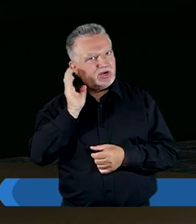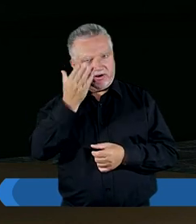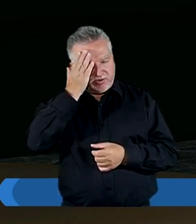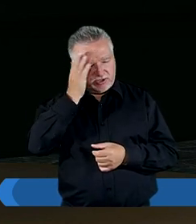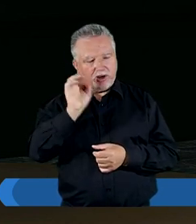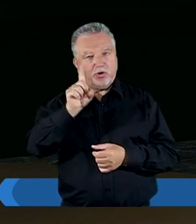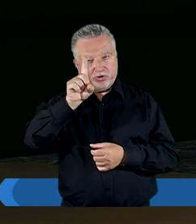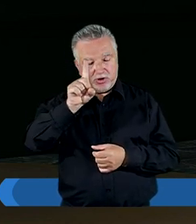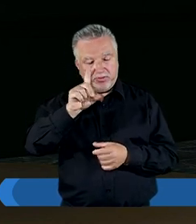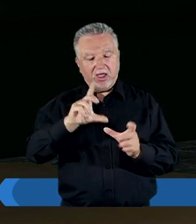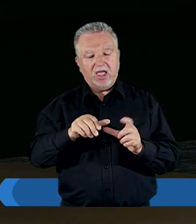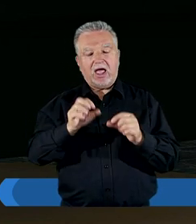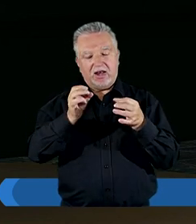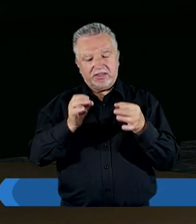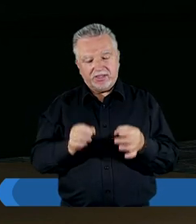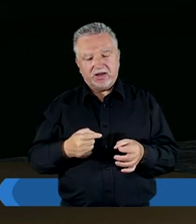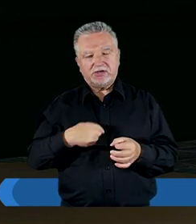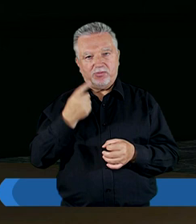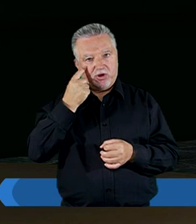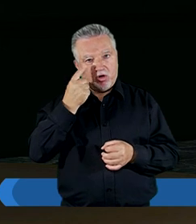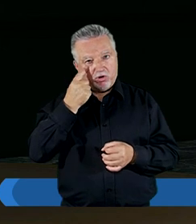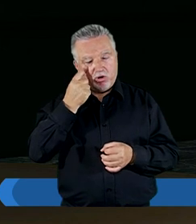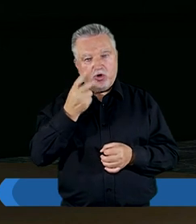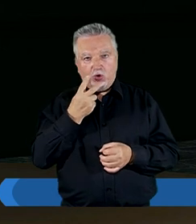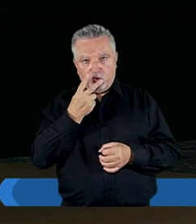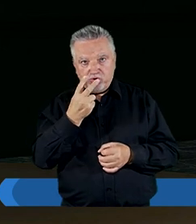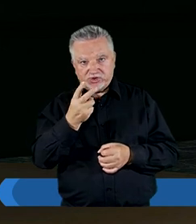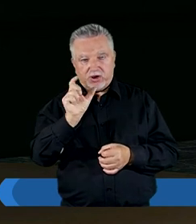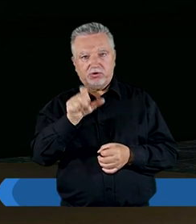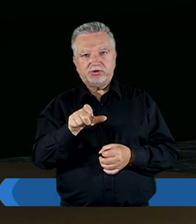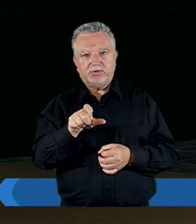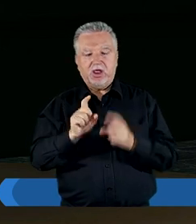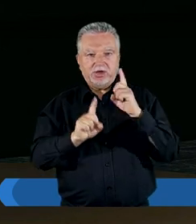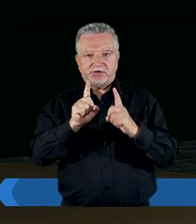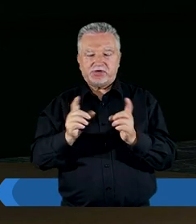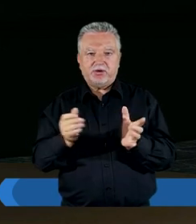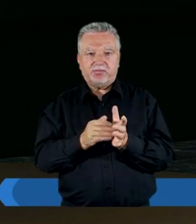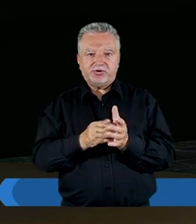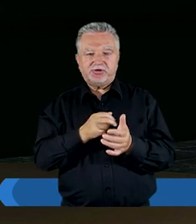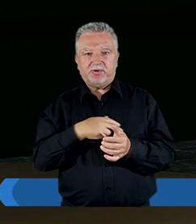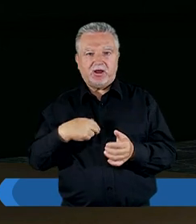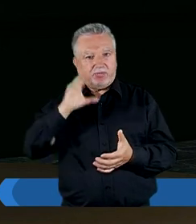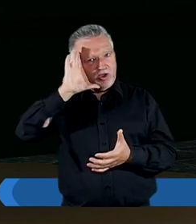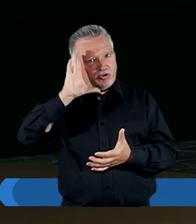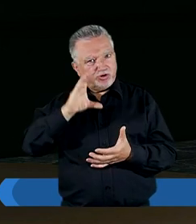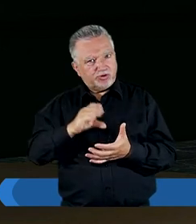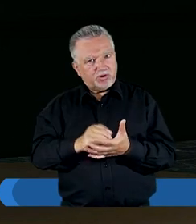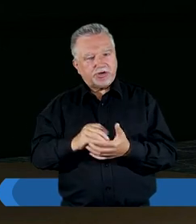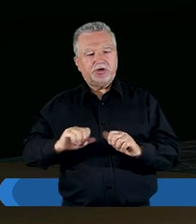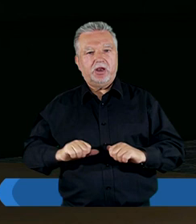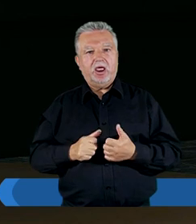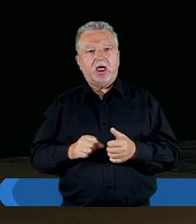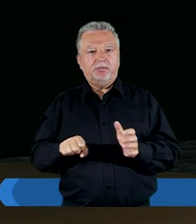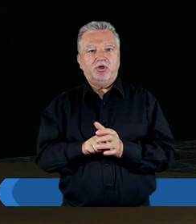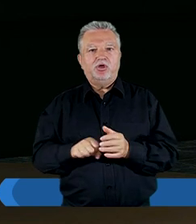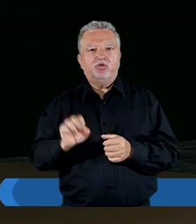o tobie, lecz teraz moje oko ujrzało cię. Czasem trzeba nam takich doświadczeń, żeby